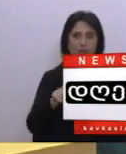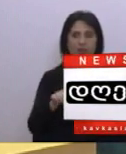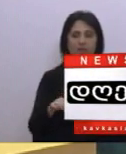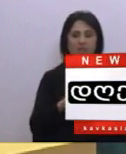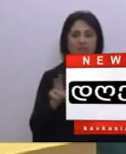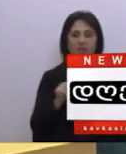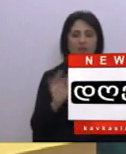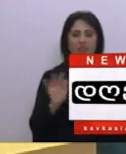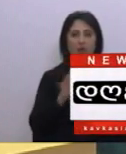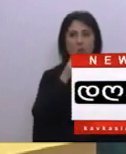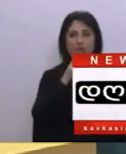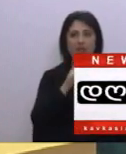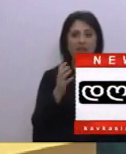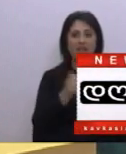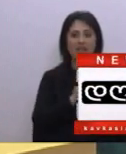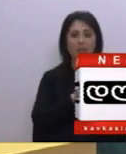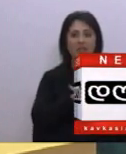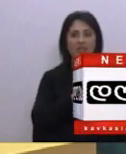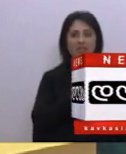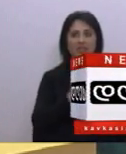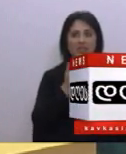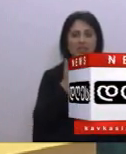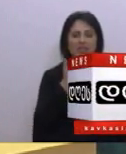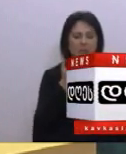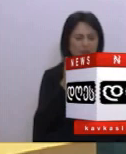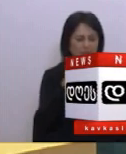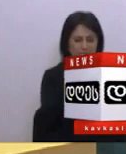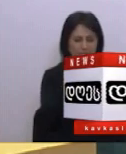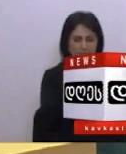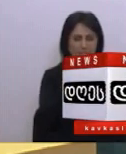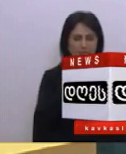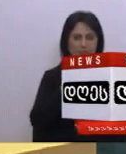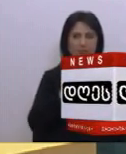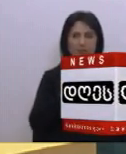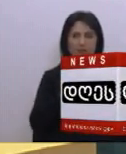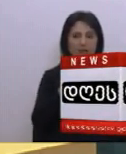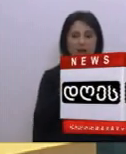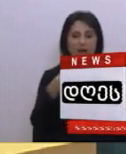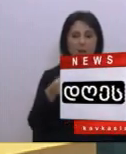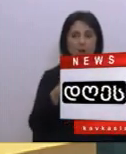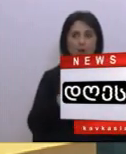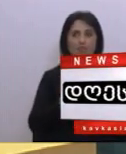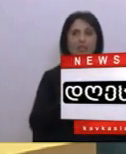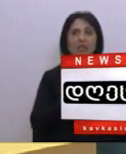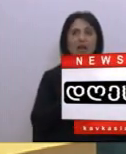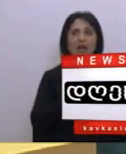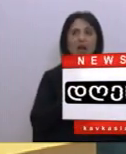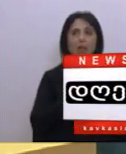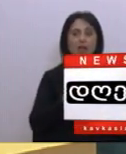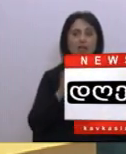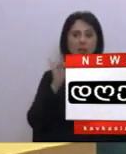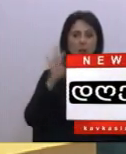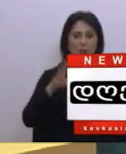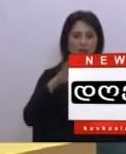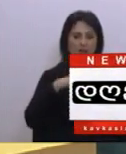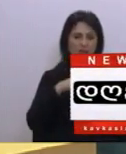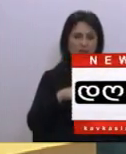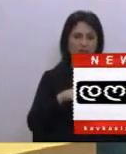Სამაშველო ოპერაციის დროს ნაპოვნი ცხედრები იმდენად იყო დაზიანებული, რომ გამორიცხულია გარდაცვალება მომენტალურად არ